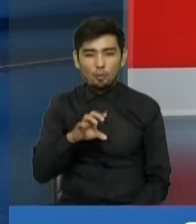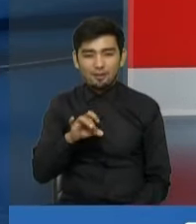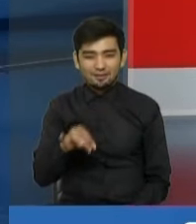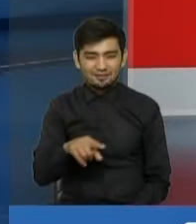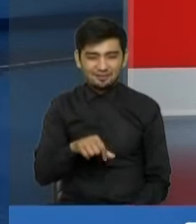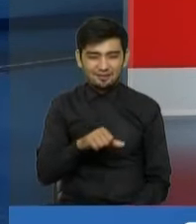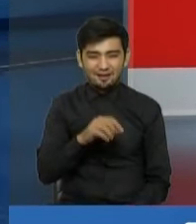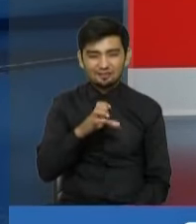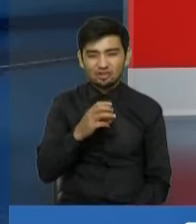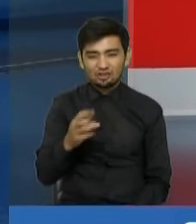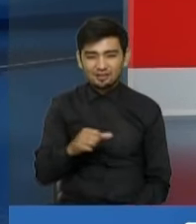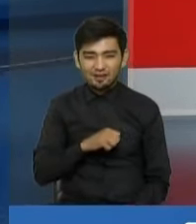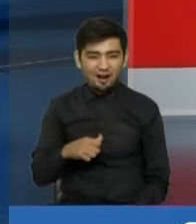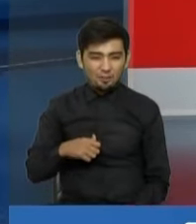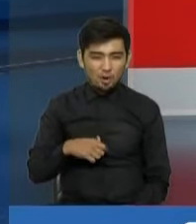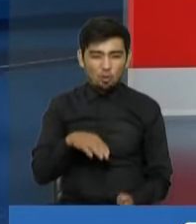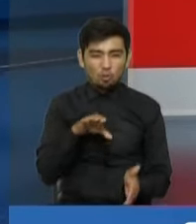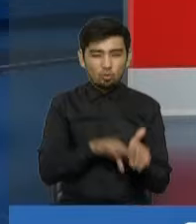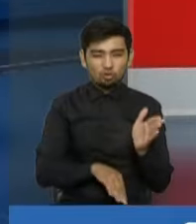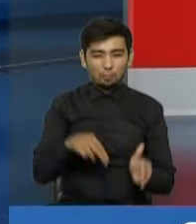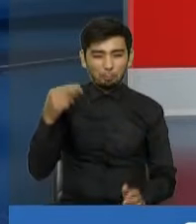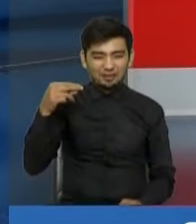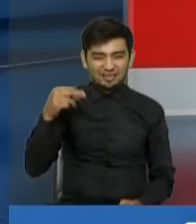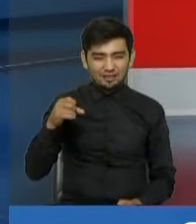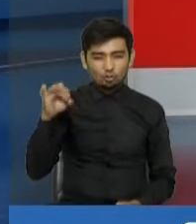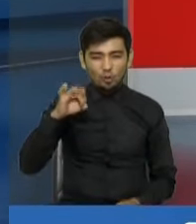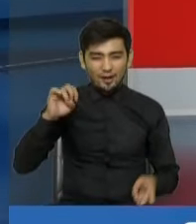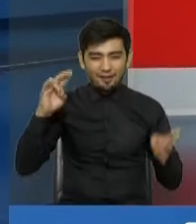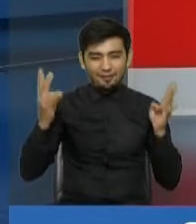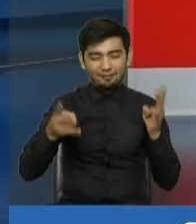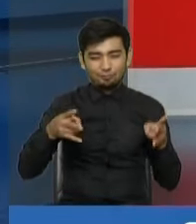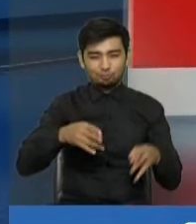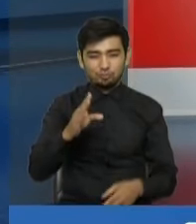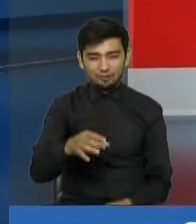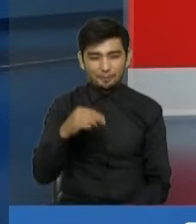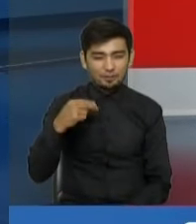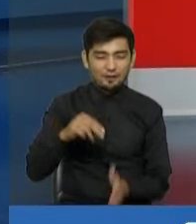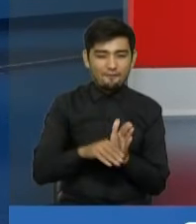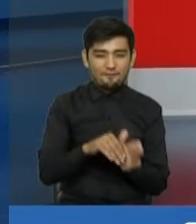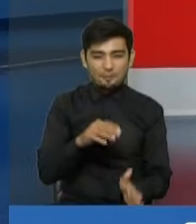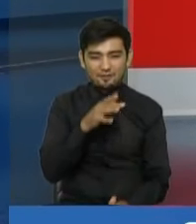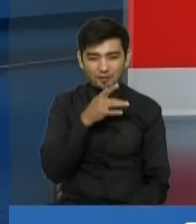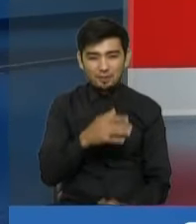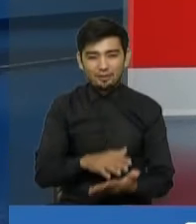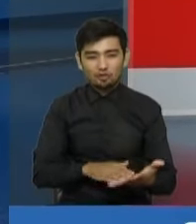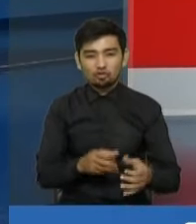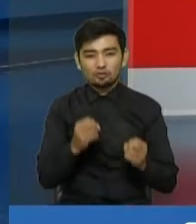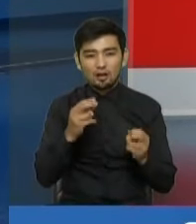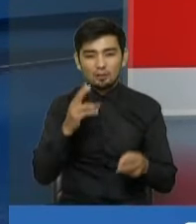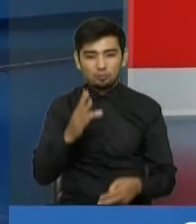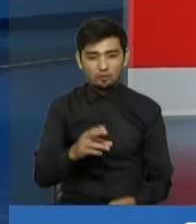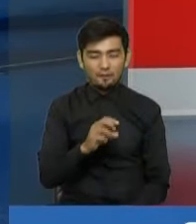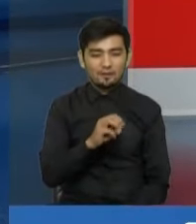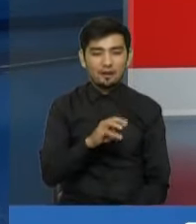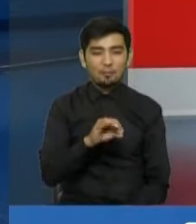президенті ретінде тарихта қалатынын жеткізді. Талас тартысқа толы Америкадағы президент сайлауы қалай жалғаспақ? Демократтар енді кімді